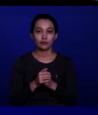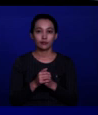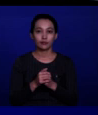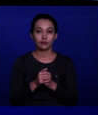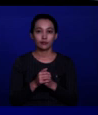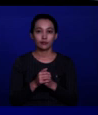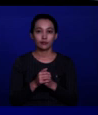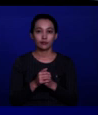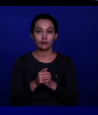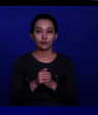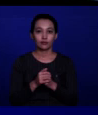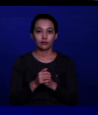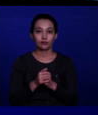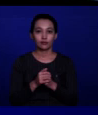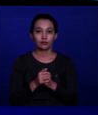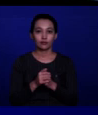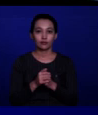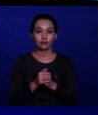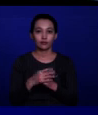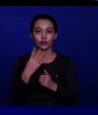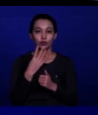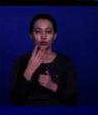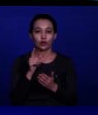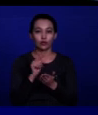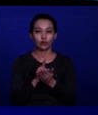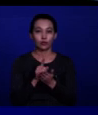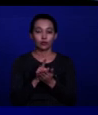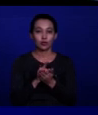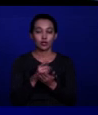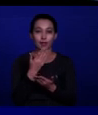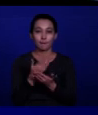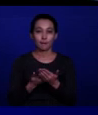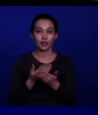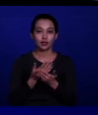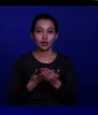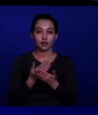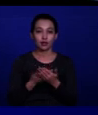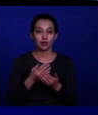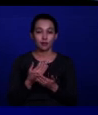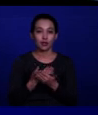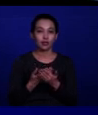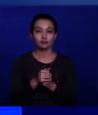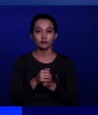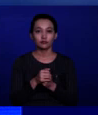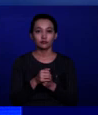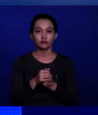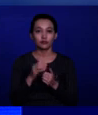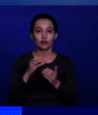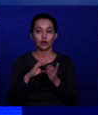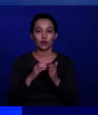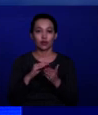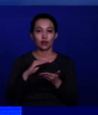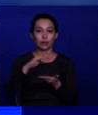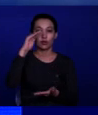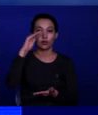teng bo'ladi. Navbatdagi topshirig'imiz esa bu masala. Masalada shunday deyilgan. Xonaning